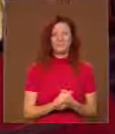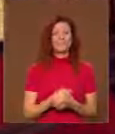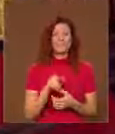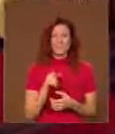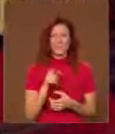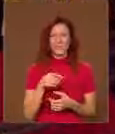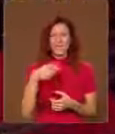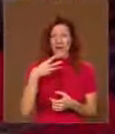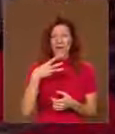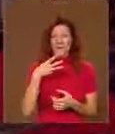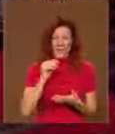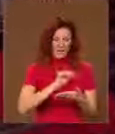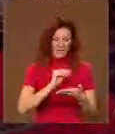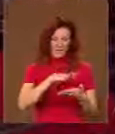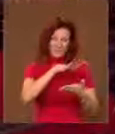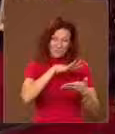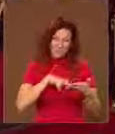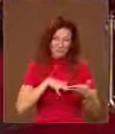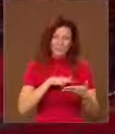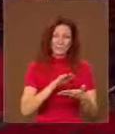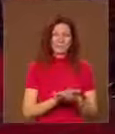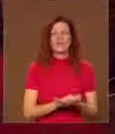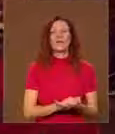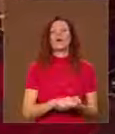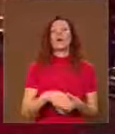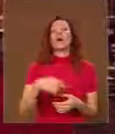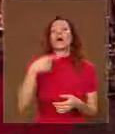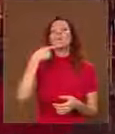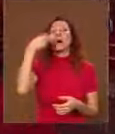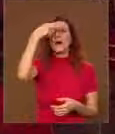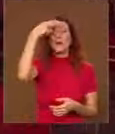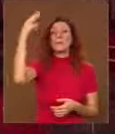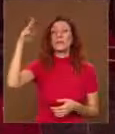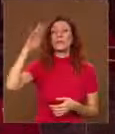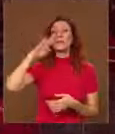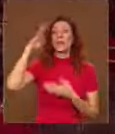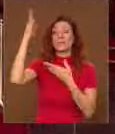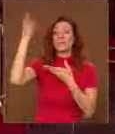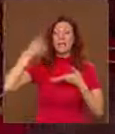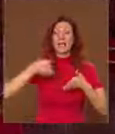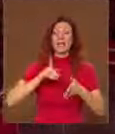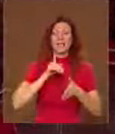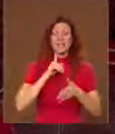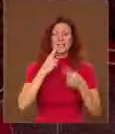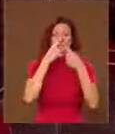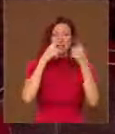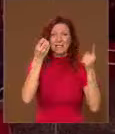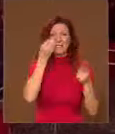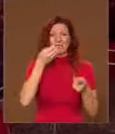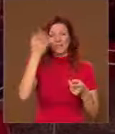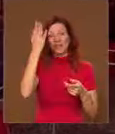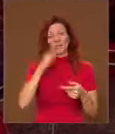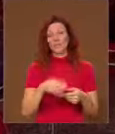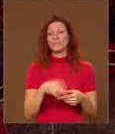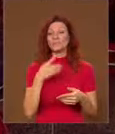Чухме евангелския откъс. В името на Отца и Сина и Светия Дух. Амин. Обични в Господа,